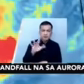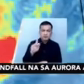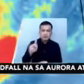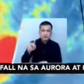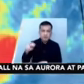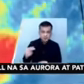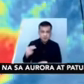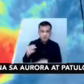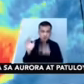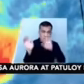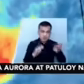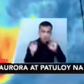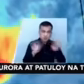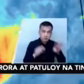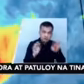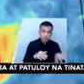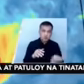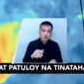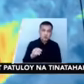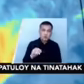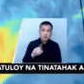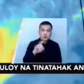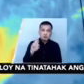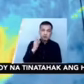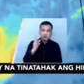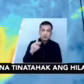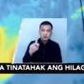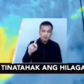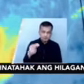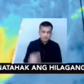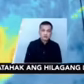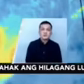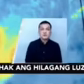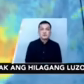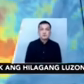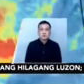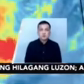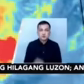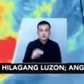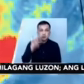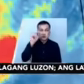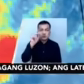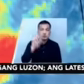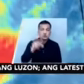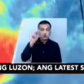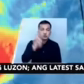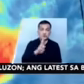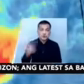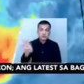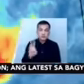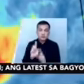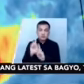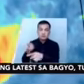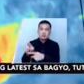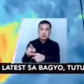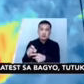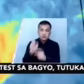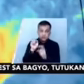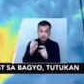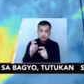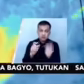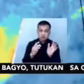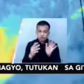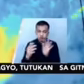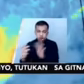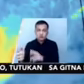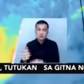pagbugsong papalo naman ng 140 kilometers per hour. Pan-north-northwest po ang kilos nito sa bilis naman na 20 kilometers